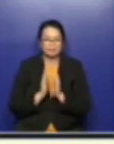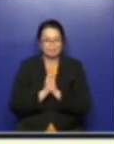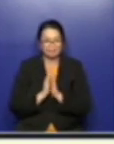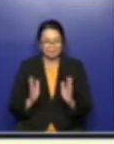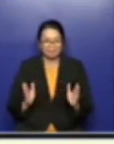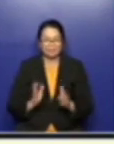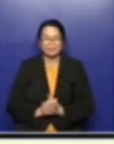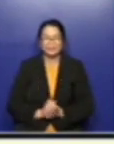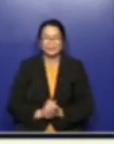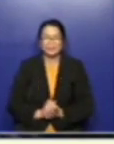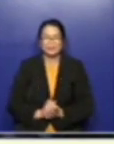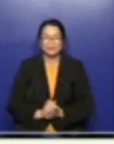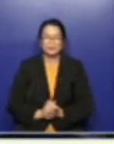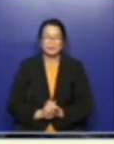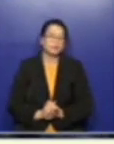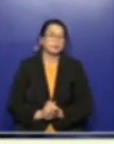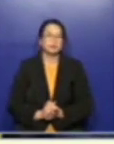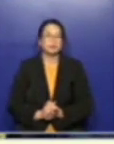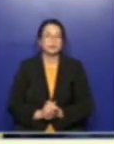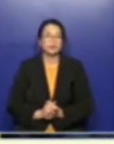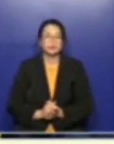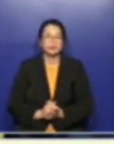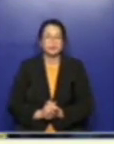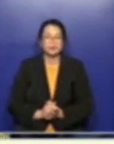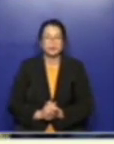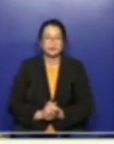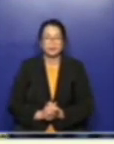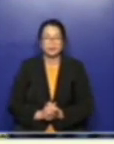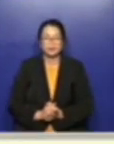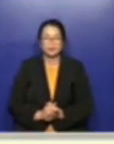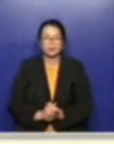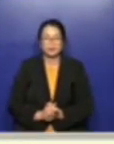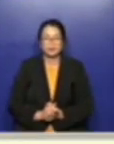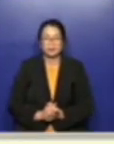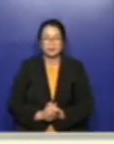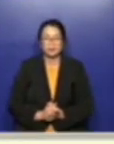ณนะครับต่อไปผมขออนุญาตเป็นกระทู้ทั่วไป